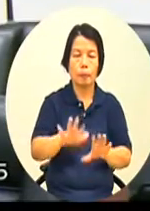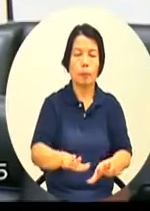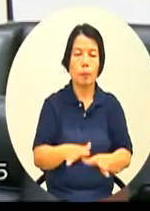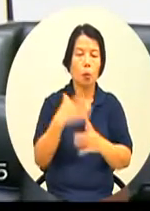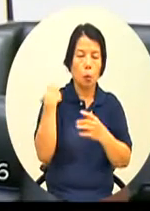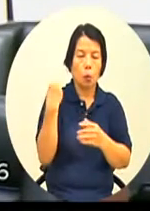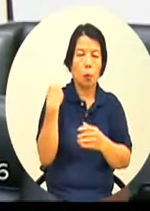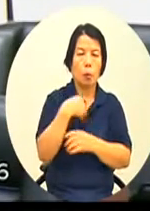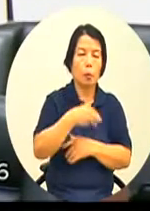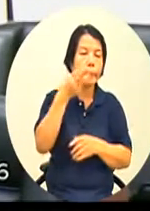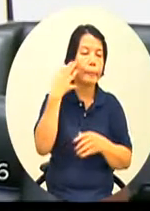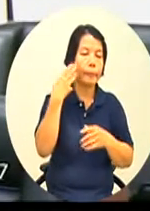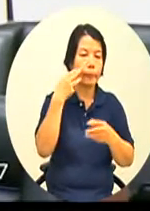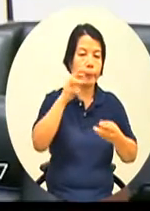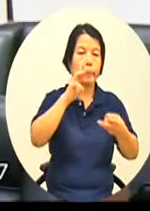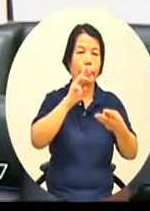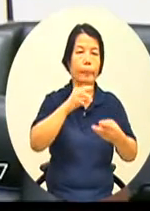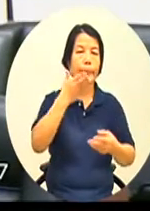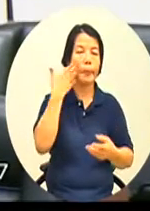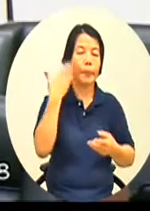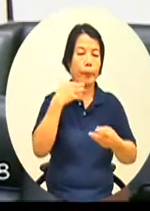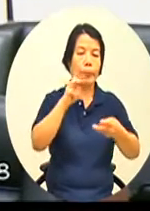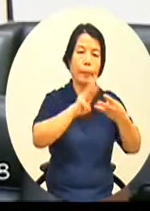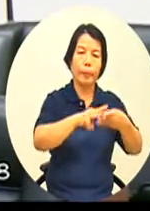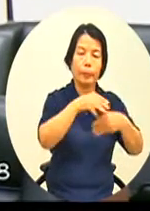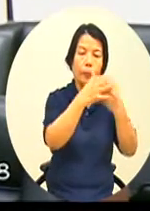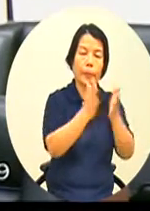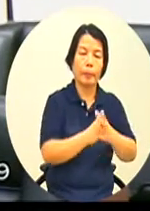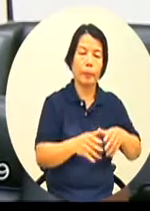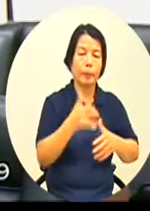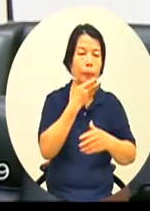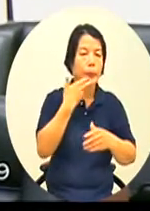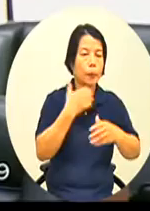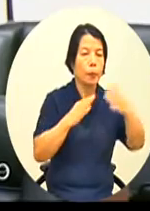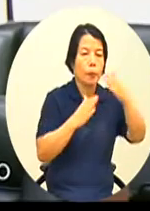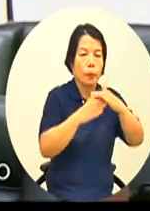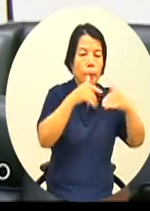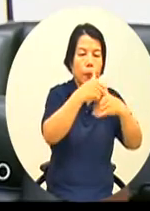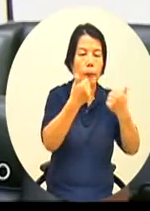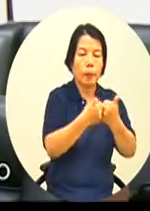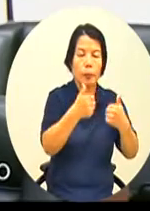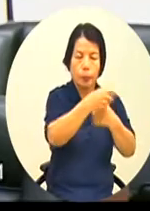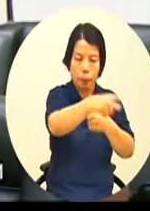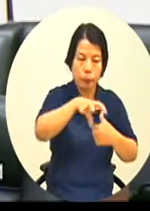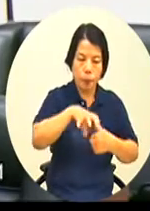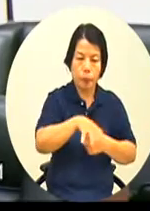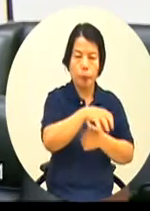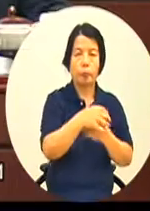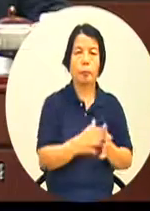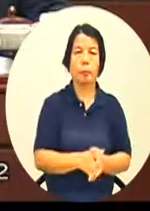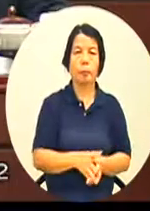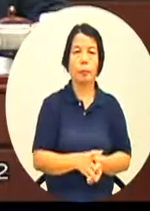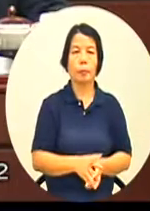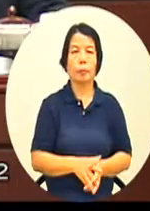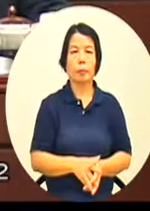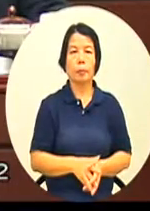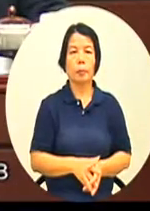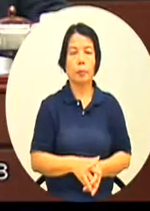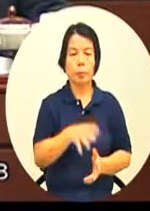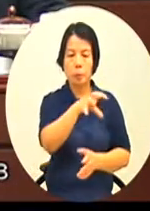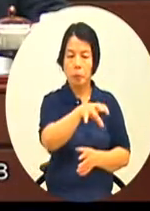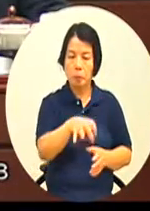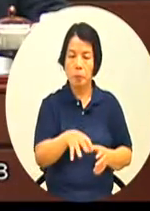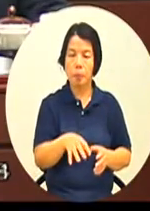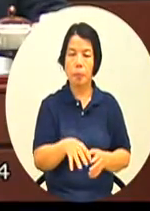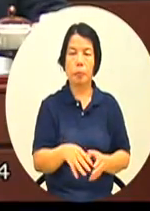口成长最大的地方，我也希望你赶快进入来跟市政府来做一个评估。 好，那有关于那刚才议员所提到那两块地，其实